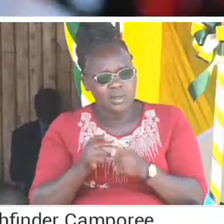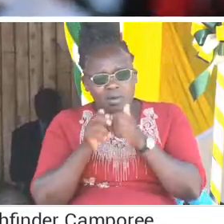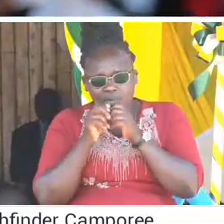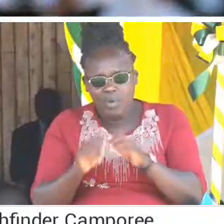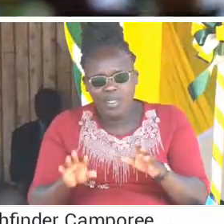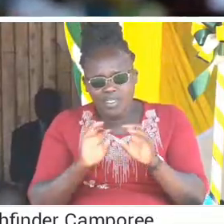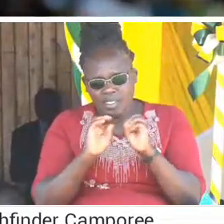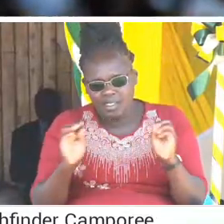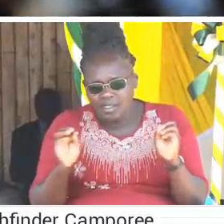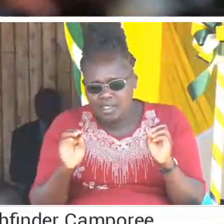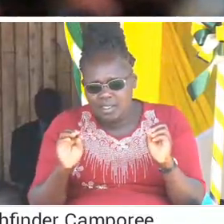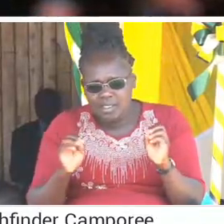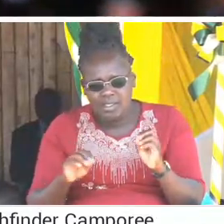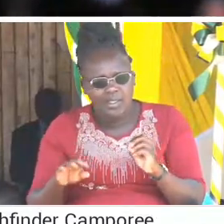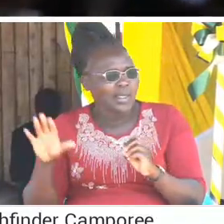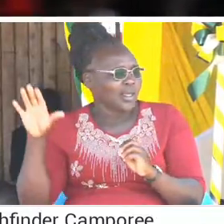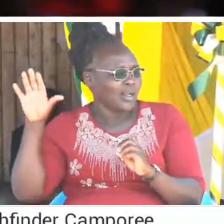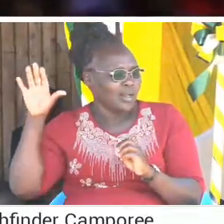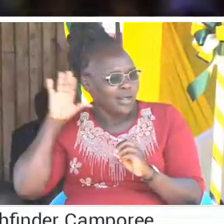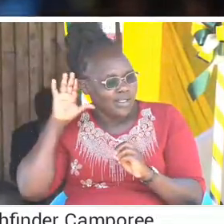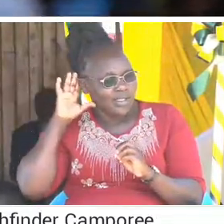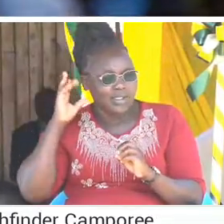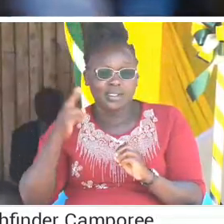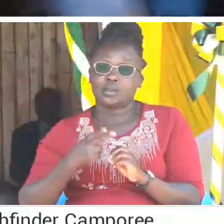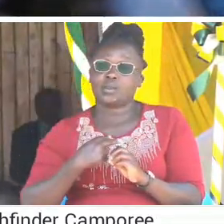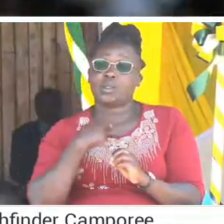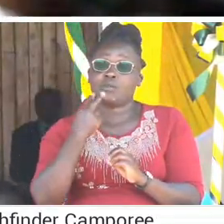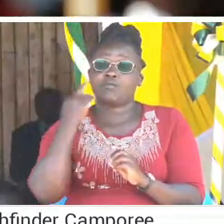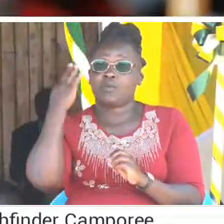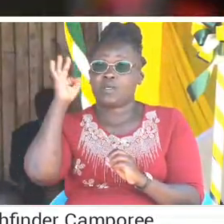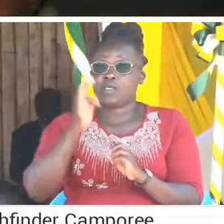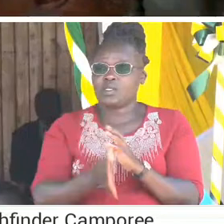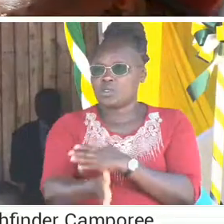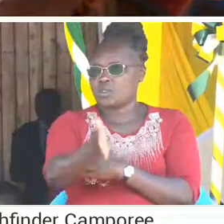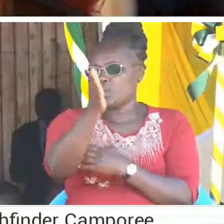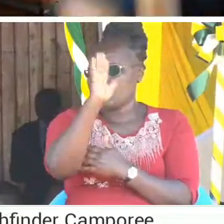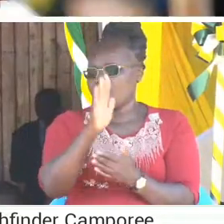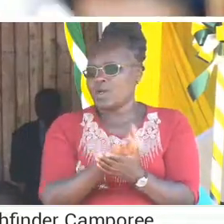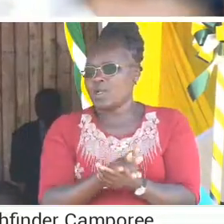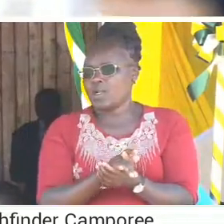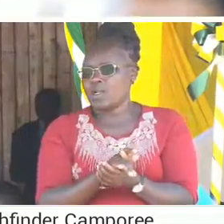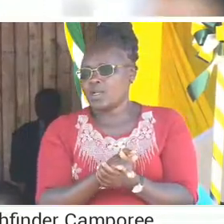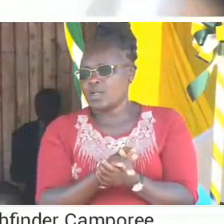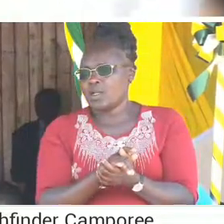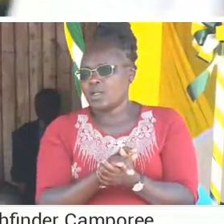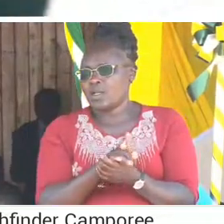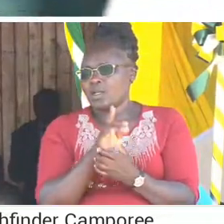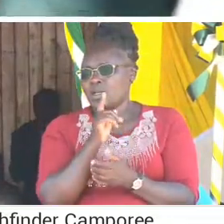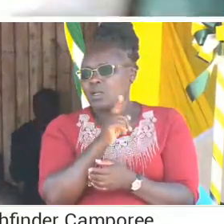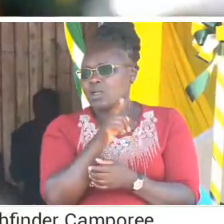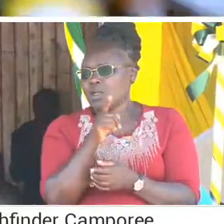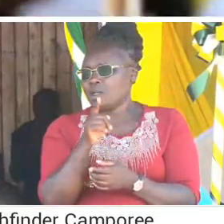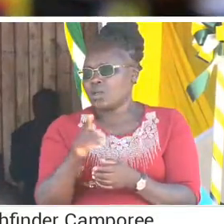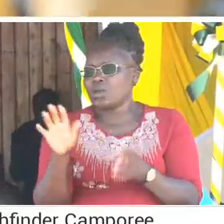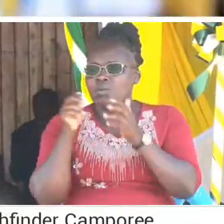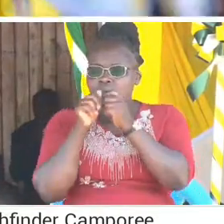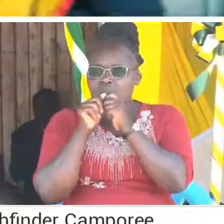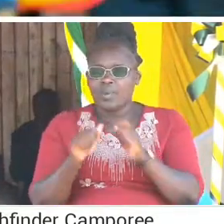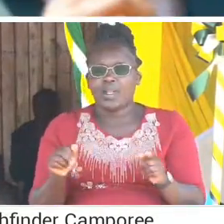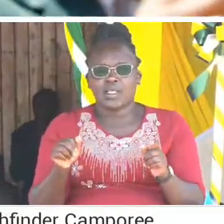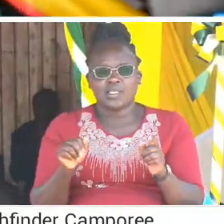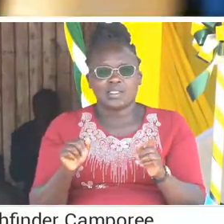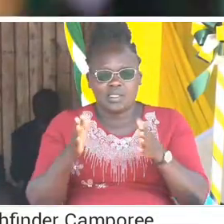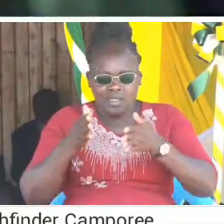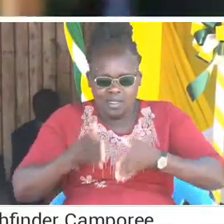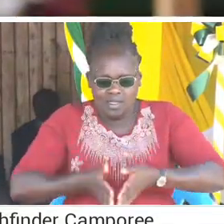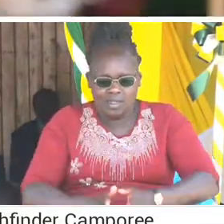Bwana asifiwe. Sikia anasema utabarikiwa mjini, utabarikiwa shambani. Utabarikiwa uzao wa tumbo lako. Na uzao wa